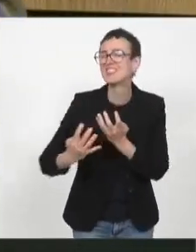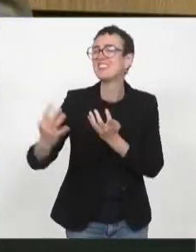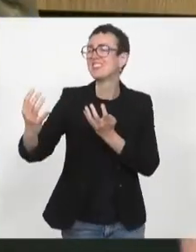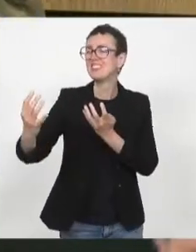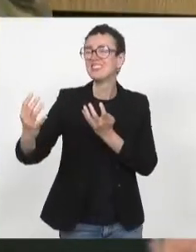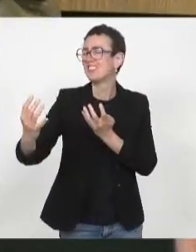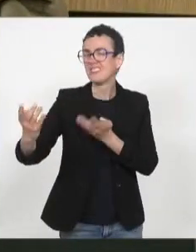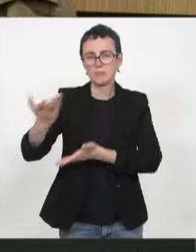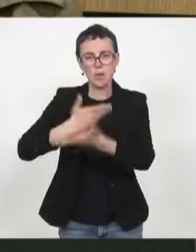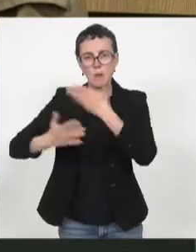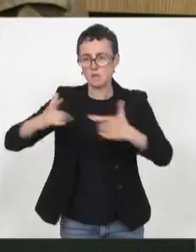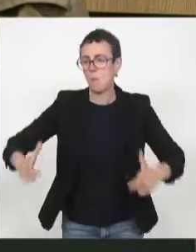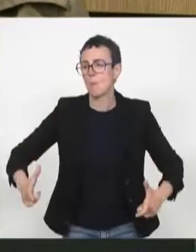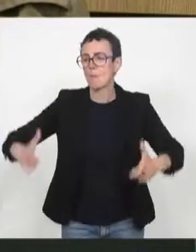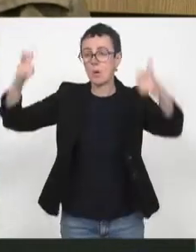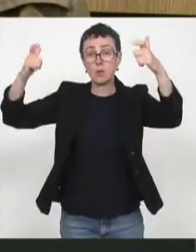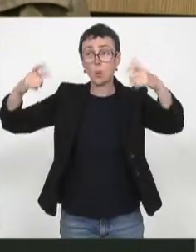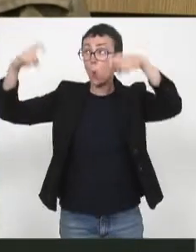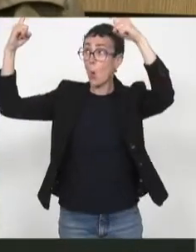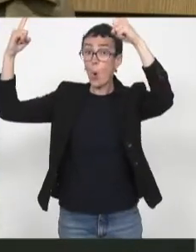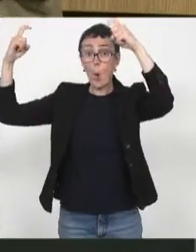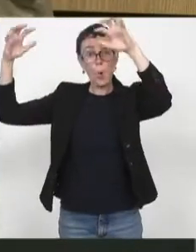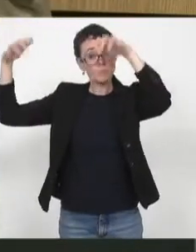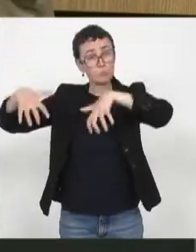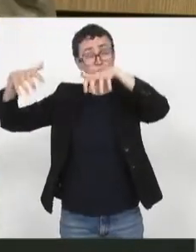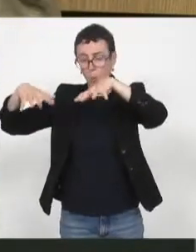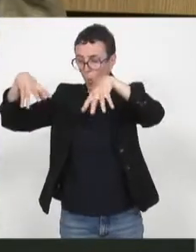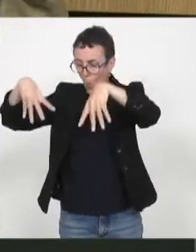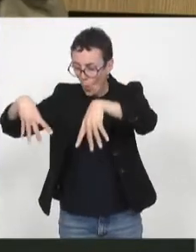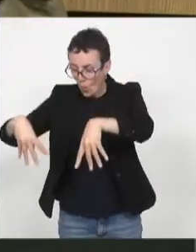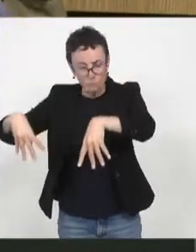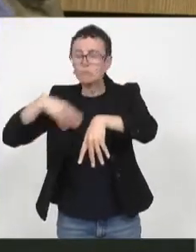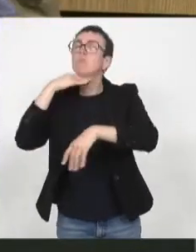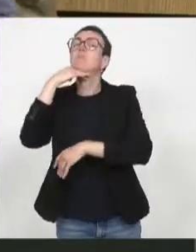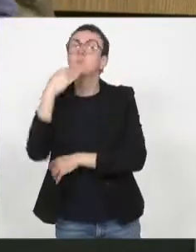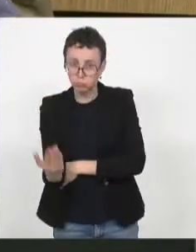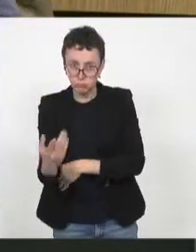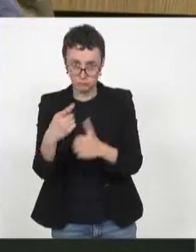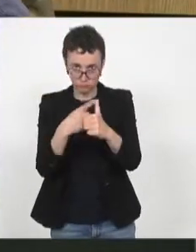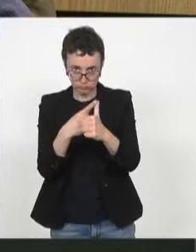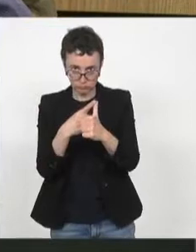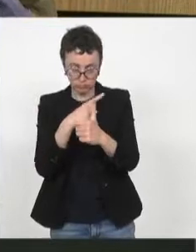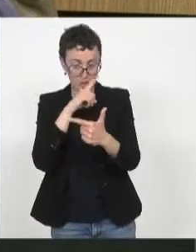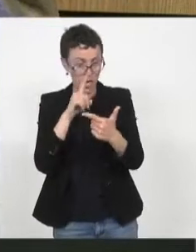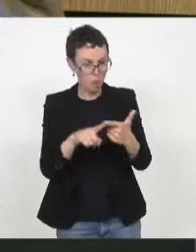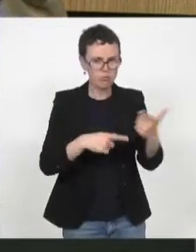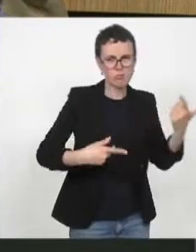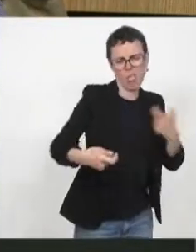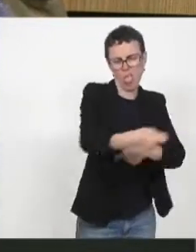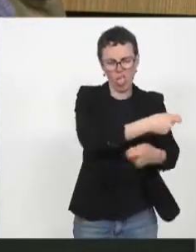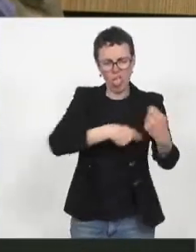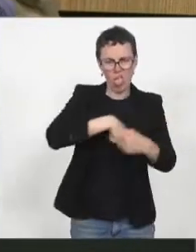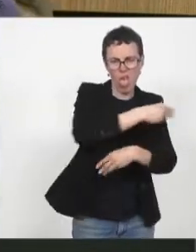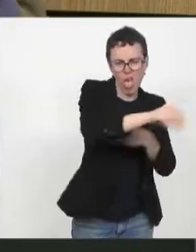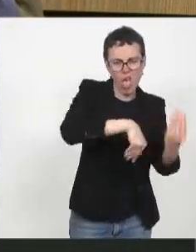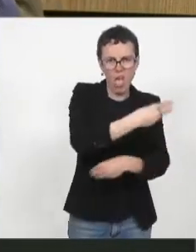fonds d'investissement étrangers. Vous allez me dire, mais monsieur Aldandachi, nous avons besoin de créer des emplois dans les web. Effectivement, nous avons besoin de créer des emplois